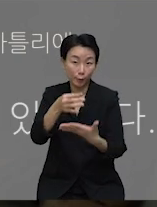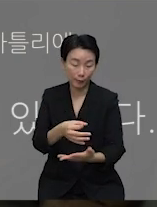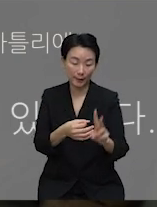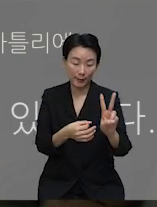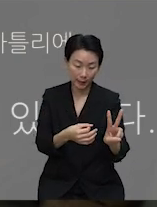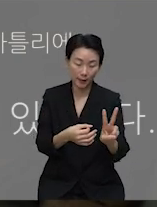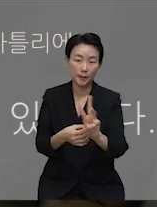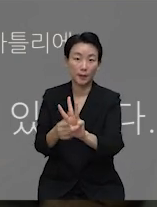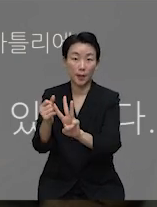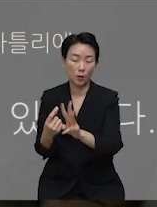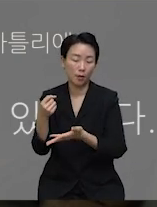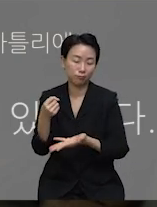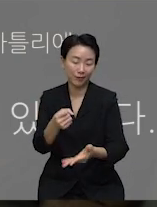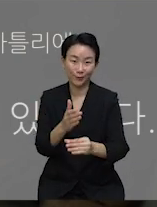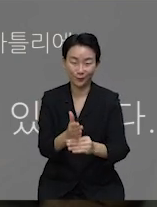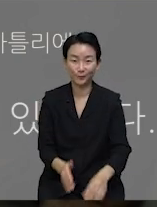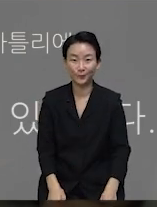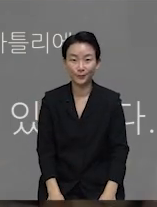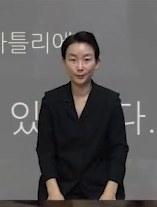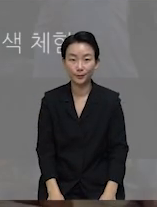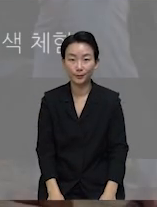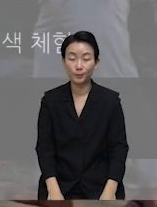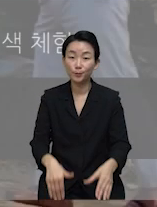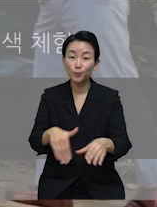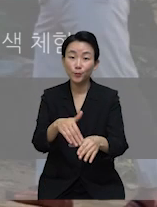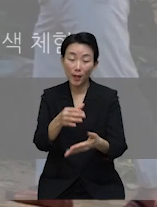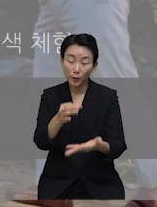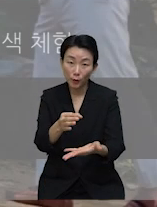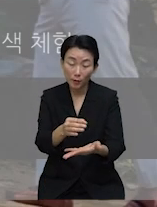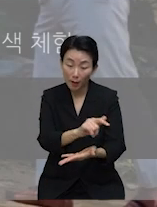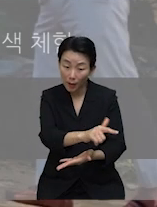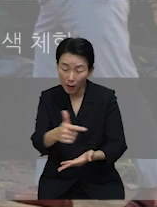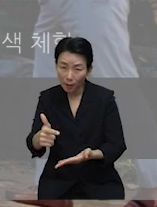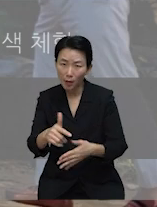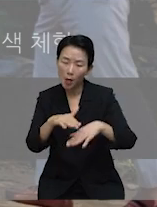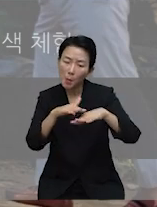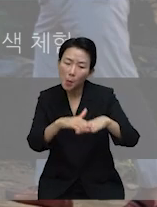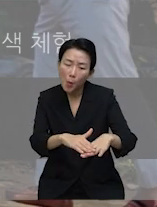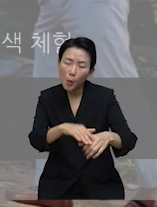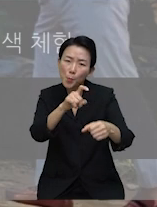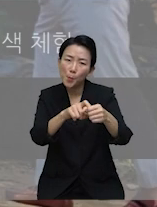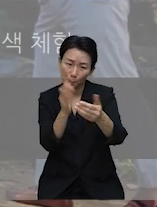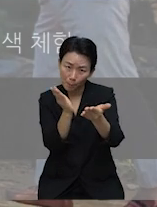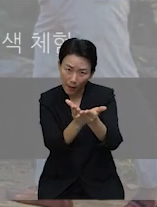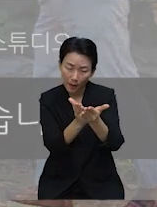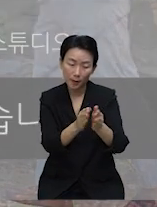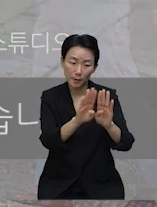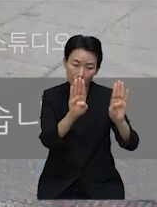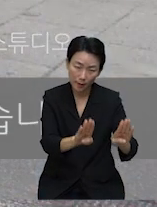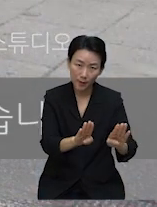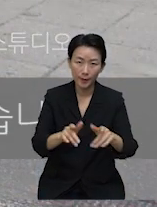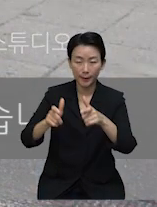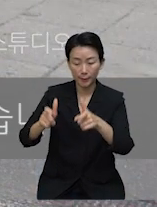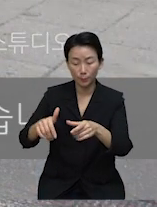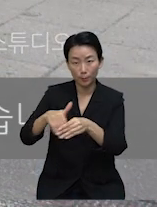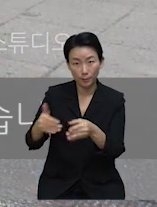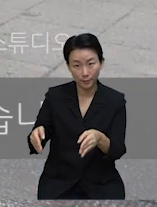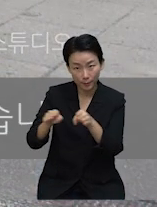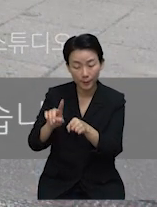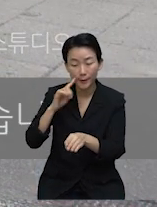시민문화유산 2호와 3호로 보존을 하고 있습니다. 각 문화유산들은 보존 취지에 따라